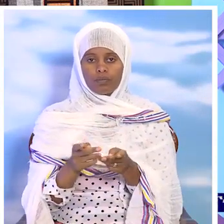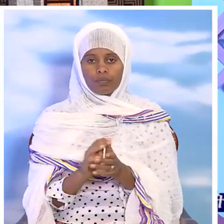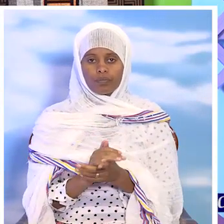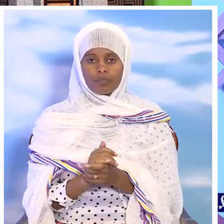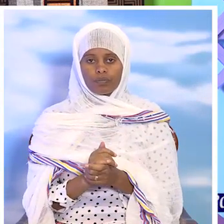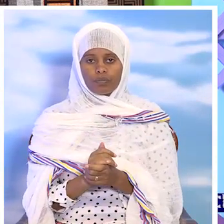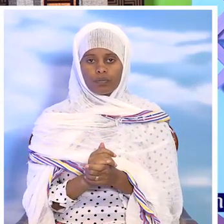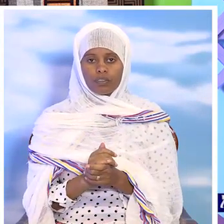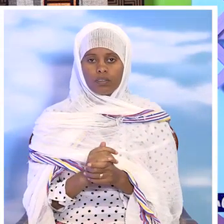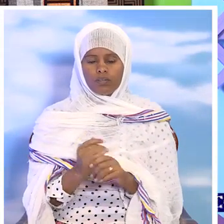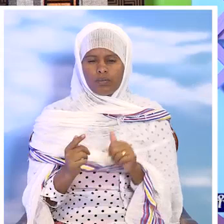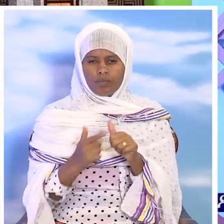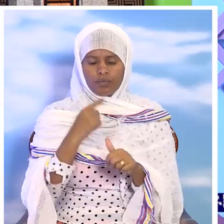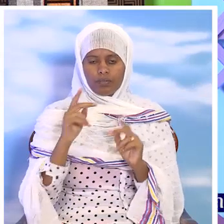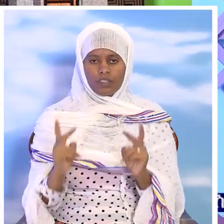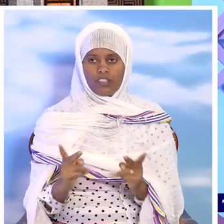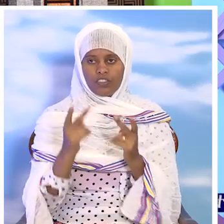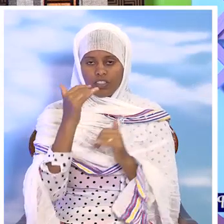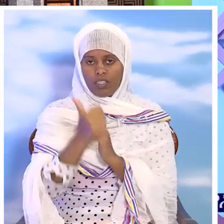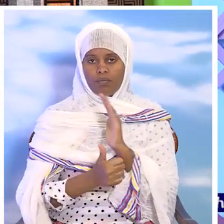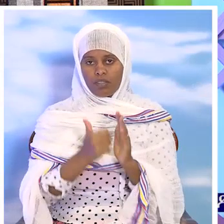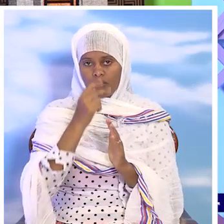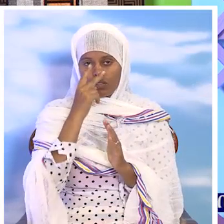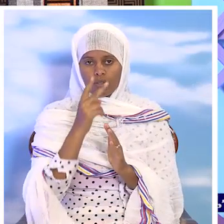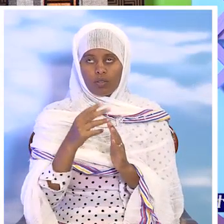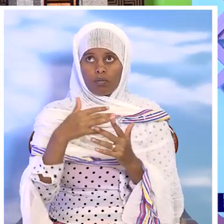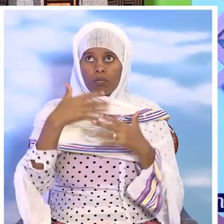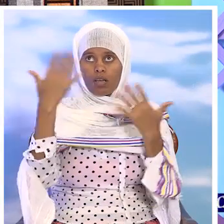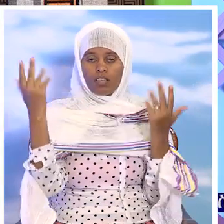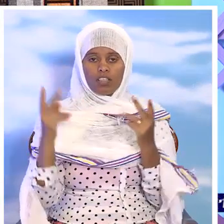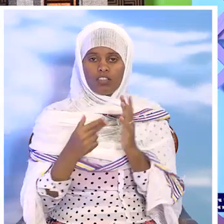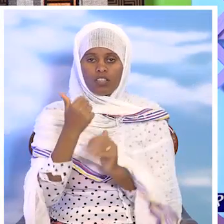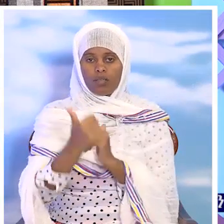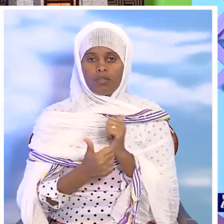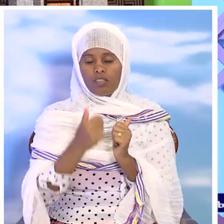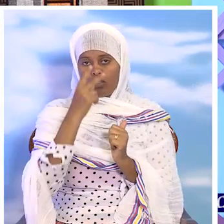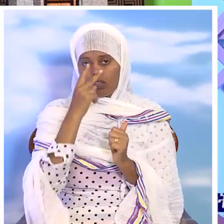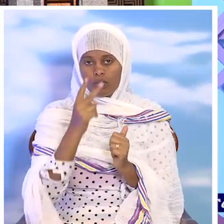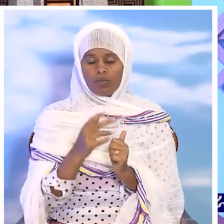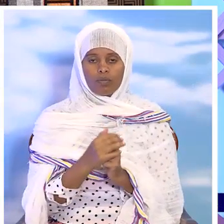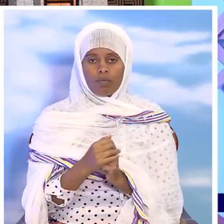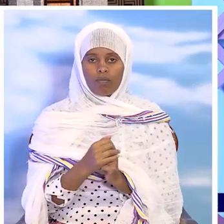ጩራ ናይ ሓድሽ ዓመት እንሪኤሉ ብርሃን ናይ ሓድሽ ዓመት እንሪኤሉ